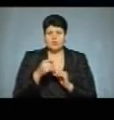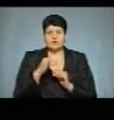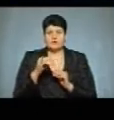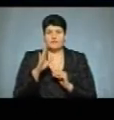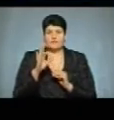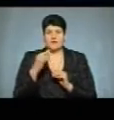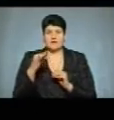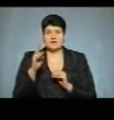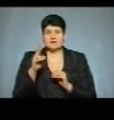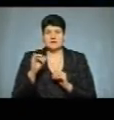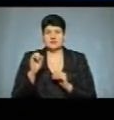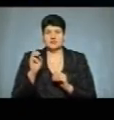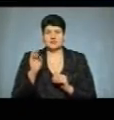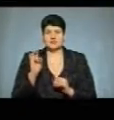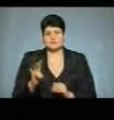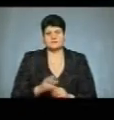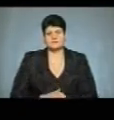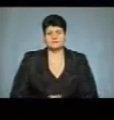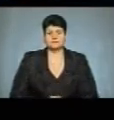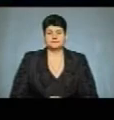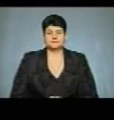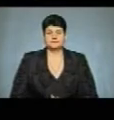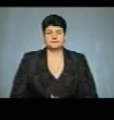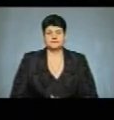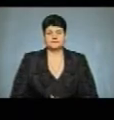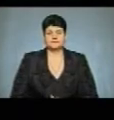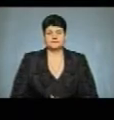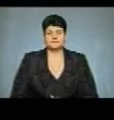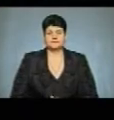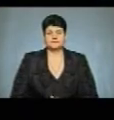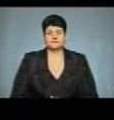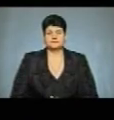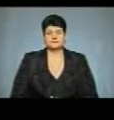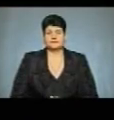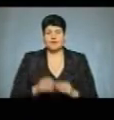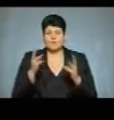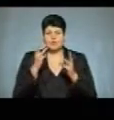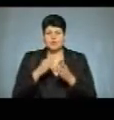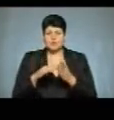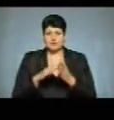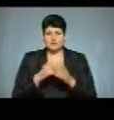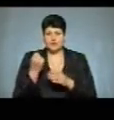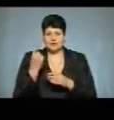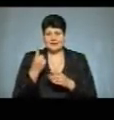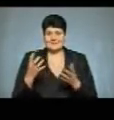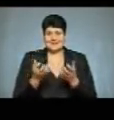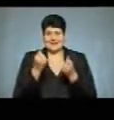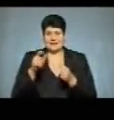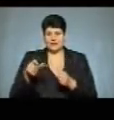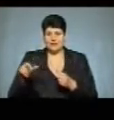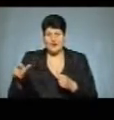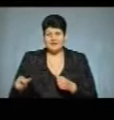тернополянин Юрій Войцишин. Пожежу ліквідовували 11 рятувальників і